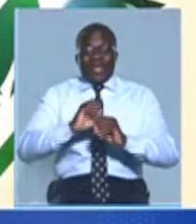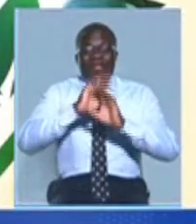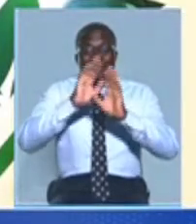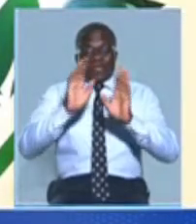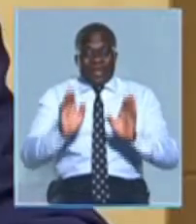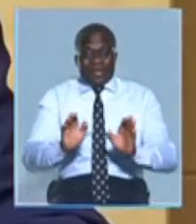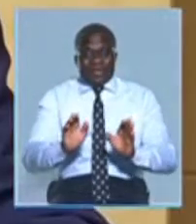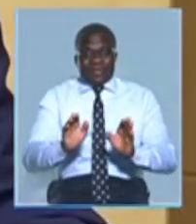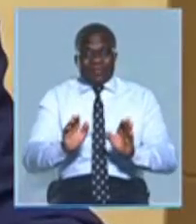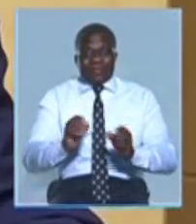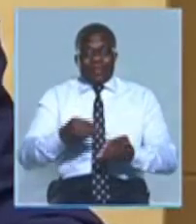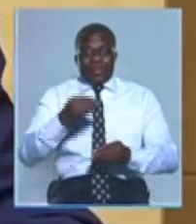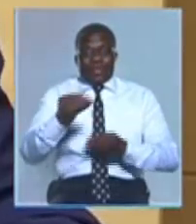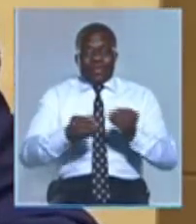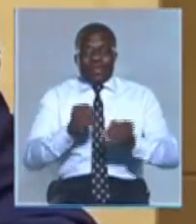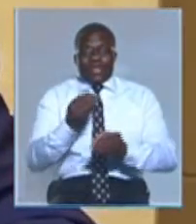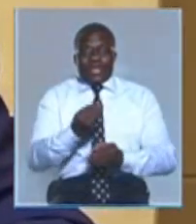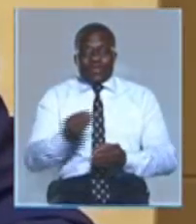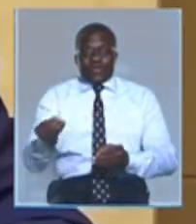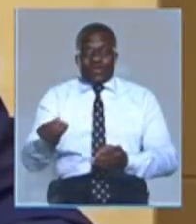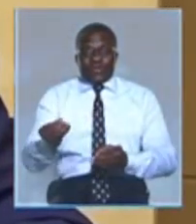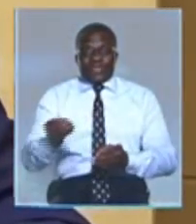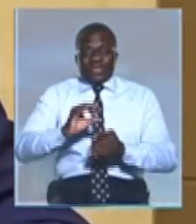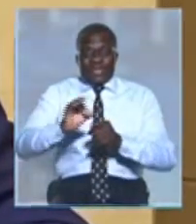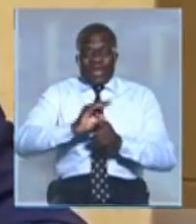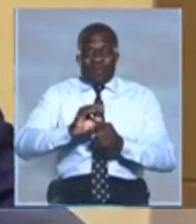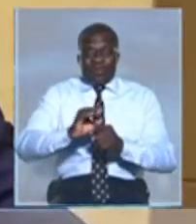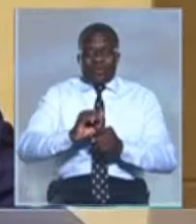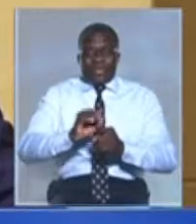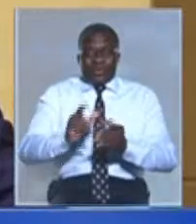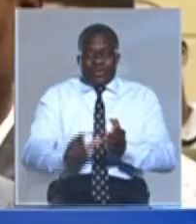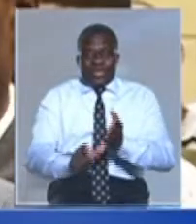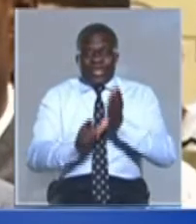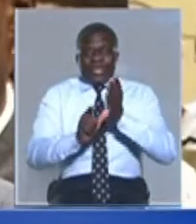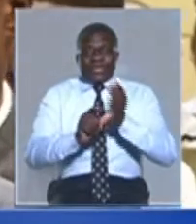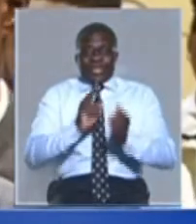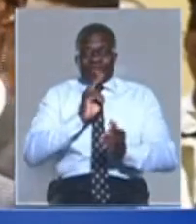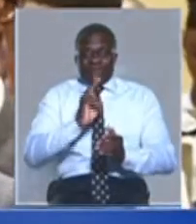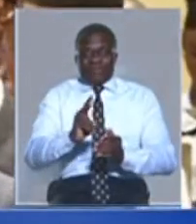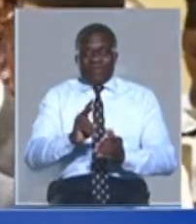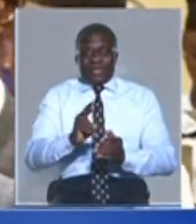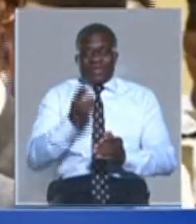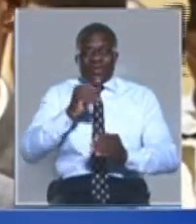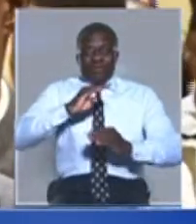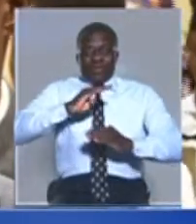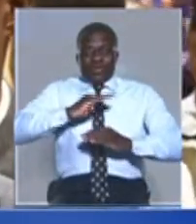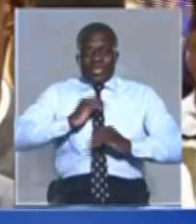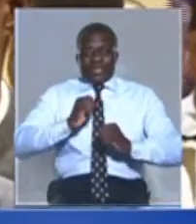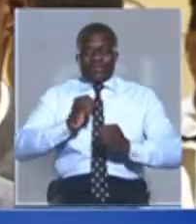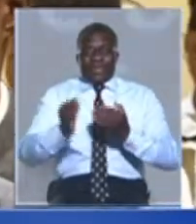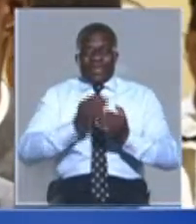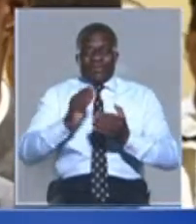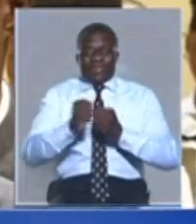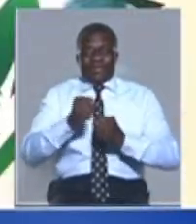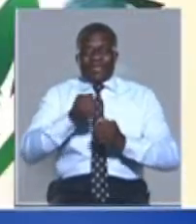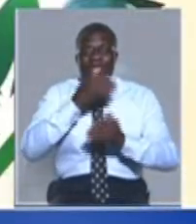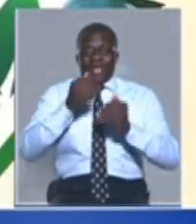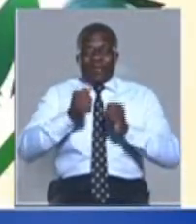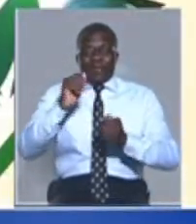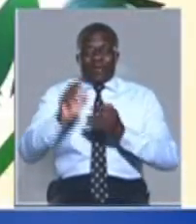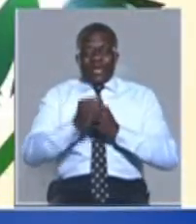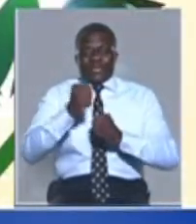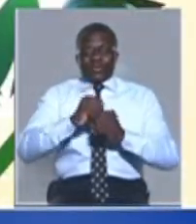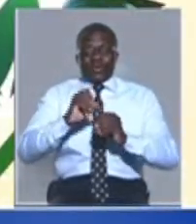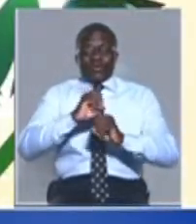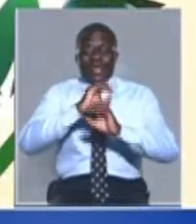transparence, fournir les outils, la formation et l'assistance pertinentes pour satisfaire et faciliter l'amélioration de